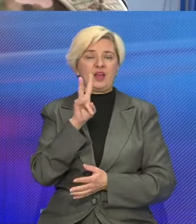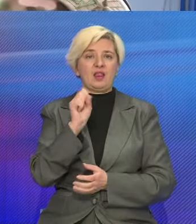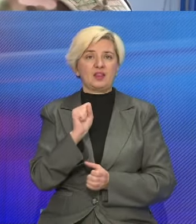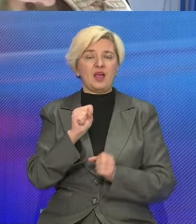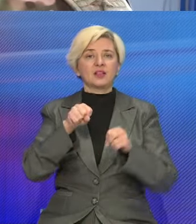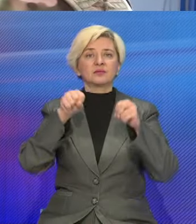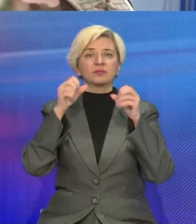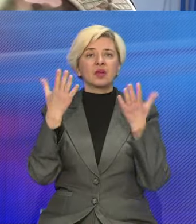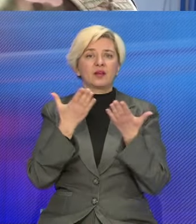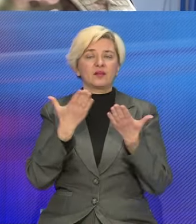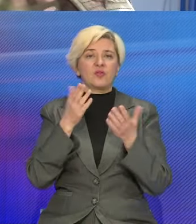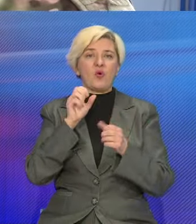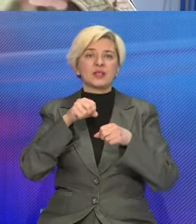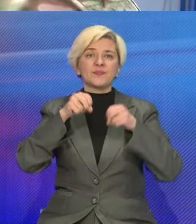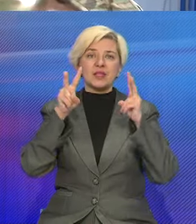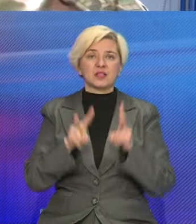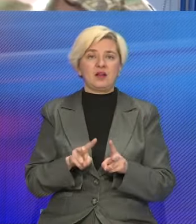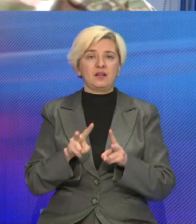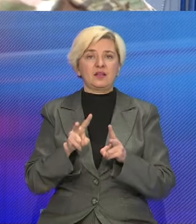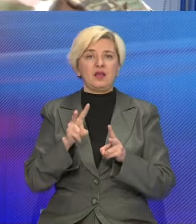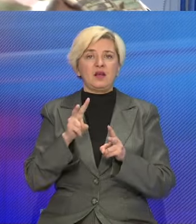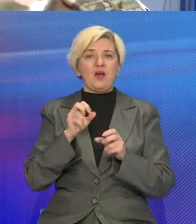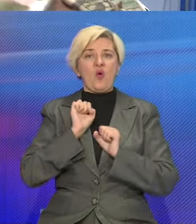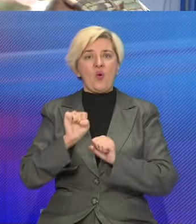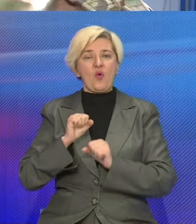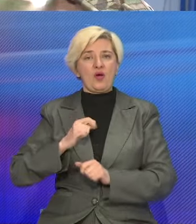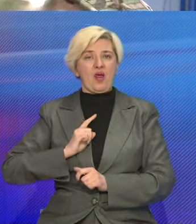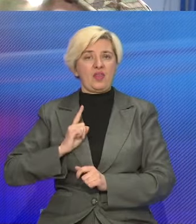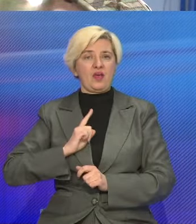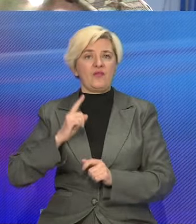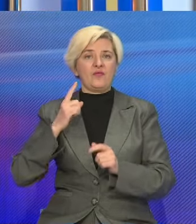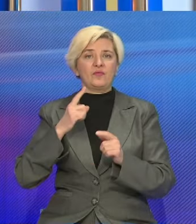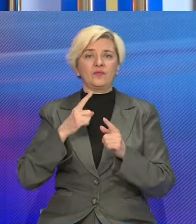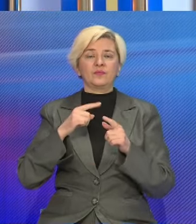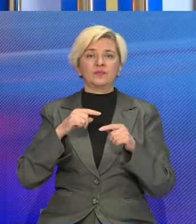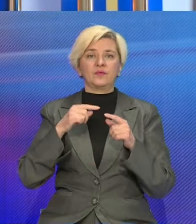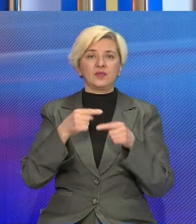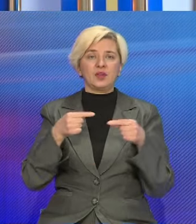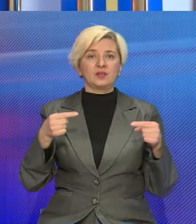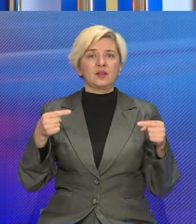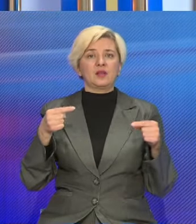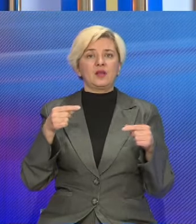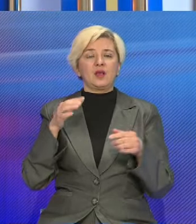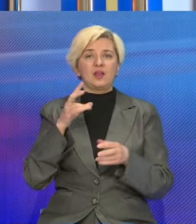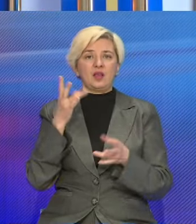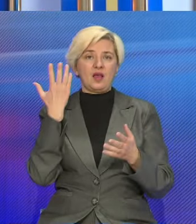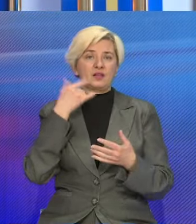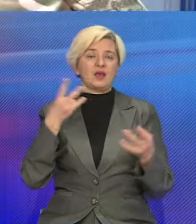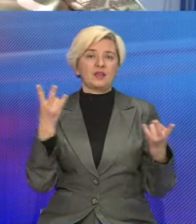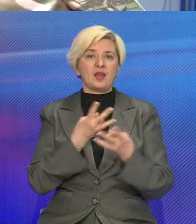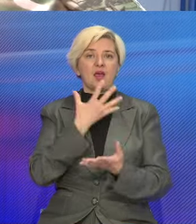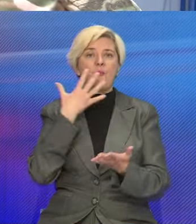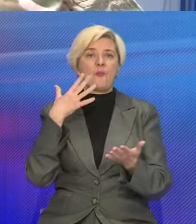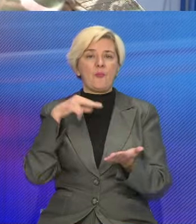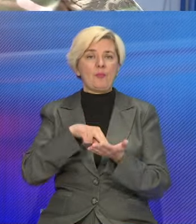или оперативники по боротьбі с высокими технологиями, когда надо постоять за свій дом,